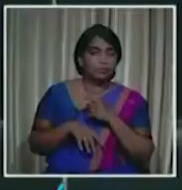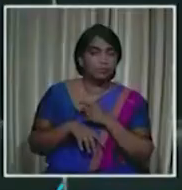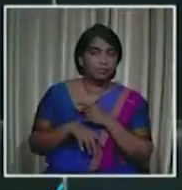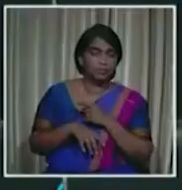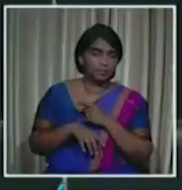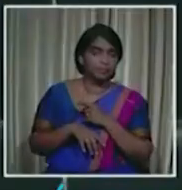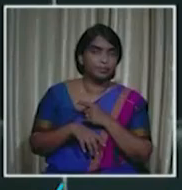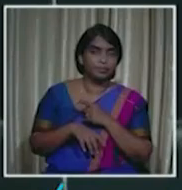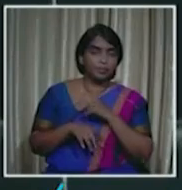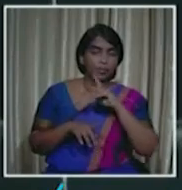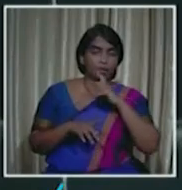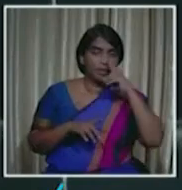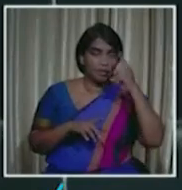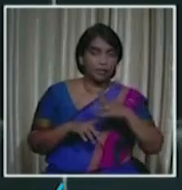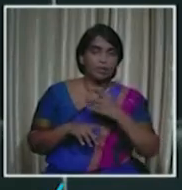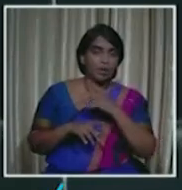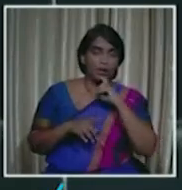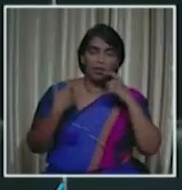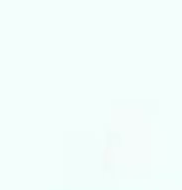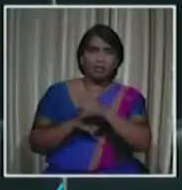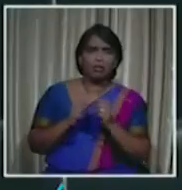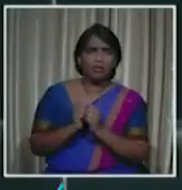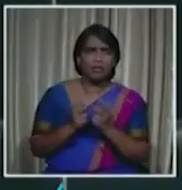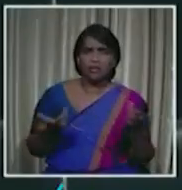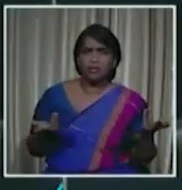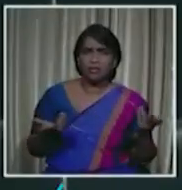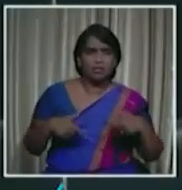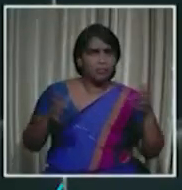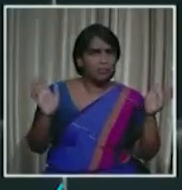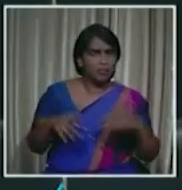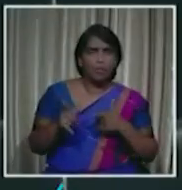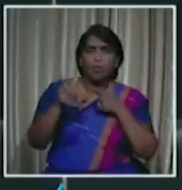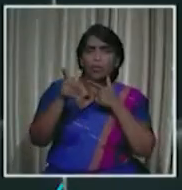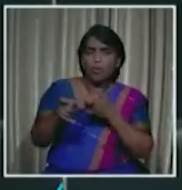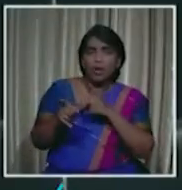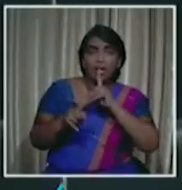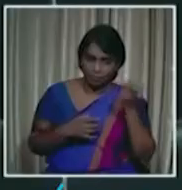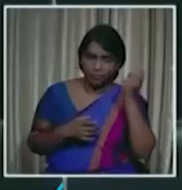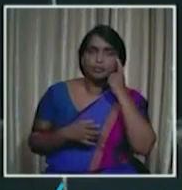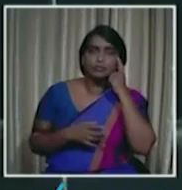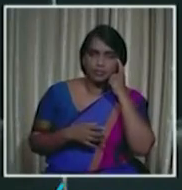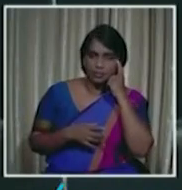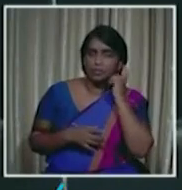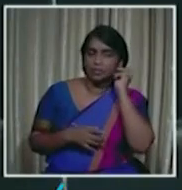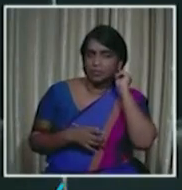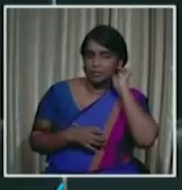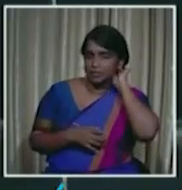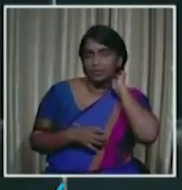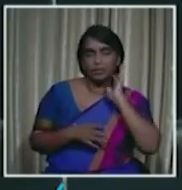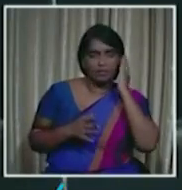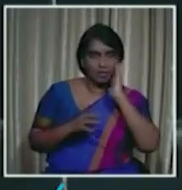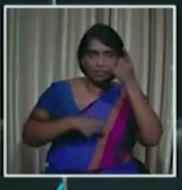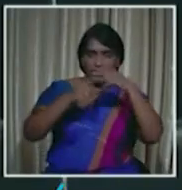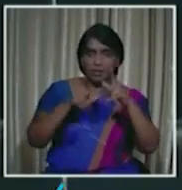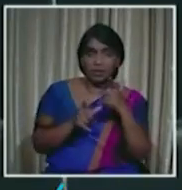නියෝජ්‍ය සොලිසිටර් ජෙනරල් තුමා ගිහින් තියෙනවා. මොකක්ද වොම නා මේක? තාම කවුද වෙඩි තියන්න කිව්වේ කියලා කිව්වේ නෑනේ. මෙතන සාමාන්‍ය සම්ප්‍රදාය